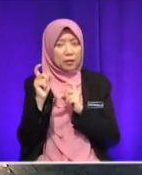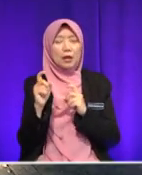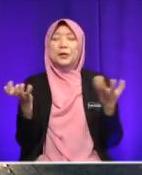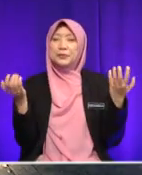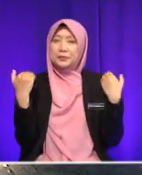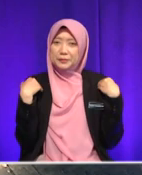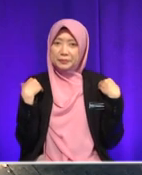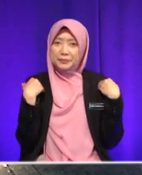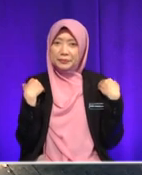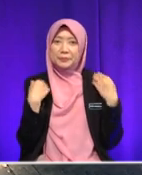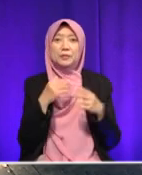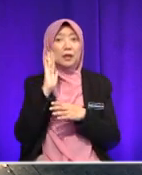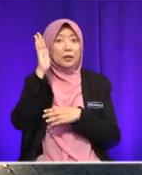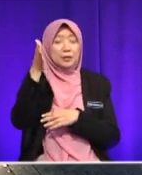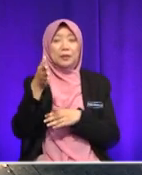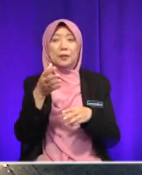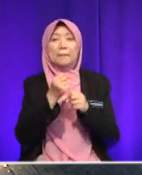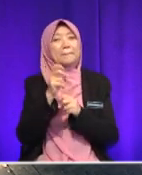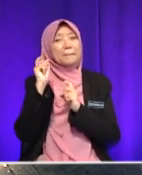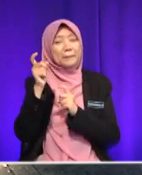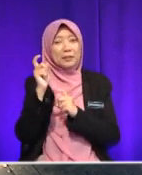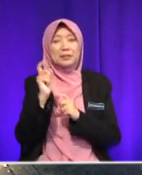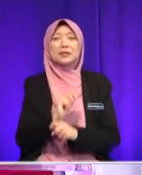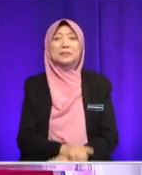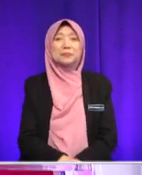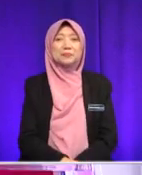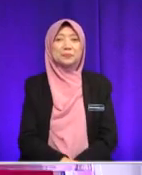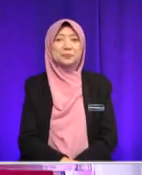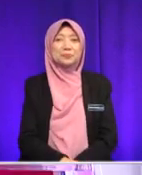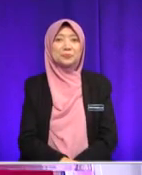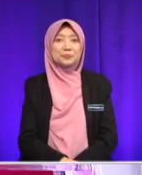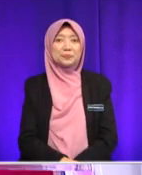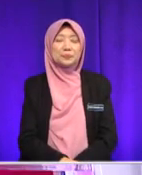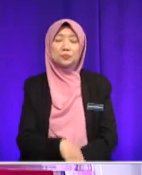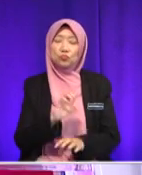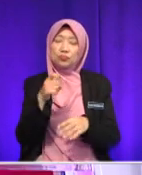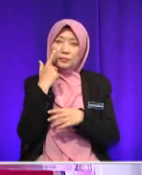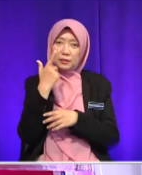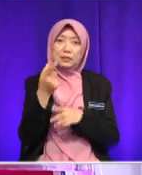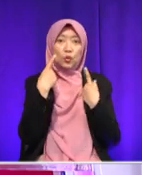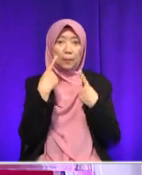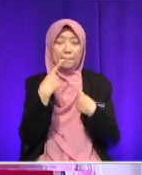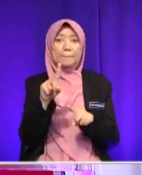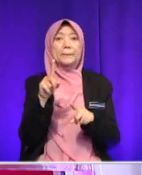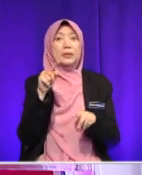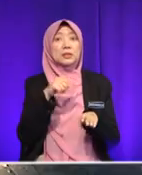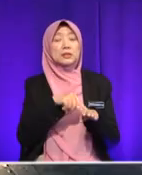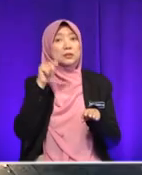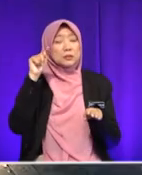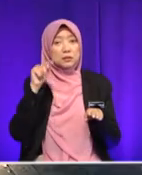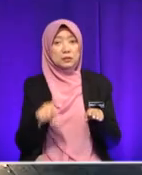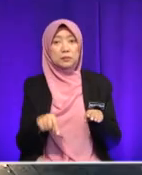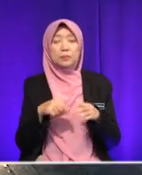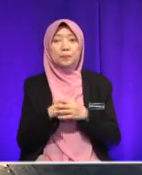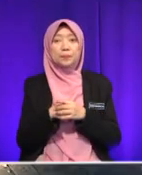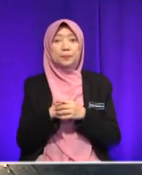dan Charlene akan mendapat ganjaran. Okey. Baik. Jadi sekarang anda boleh lihat jawapan di sini telah